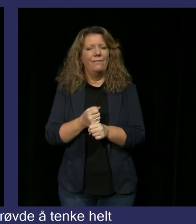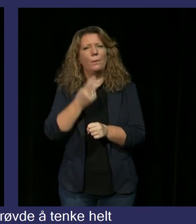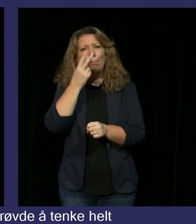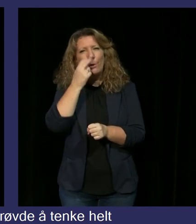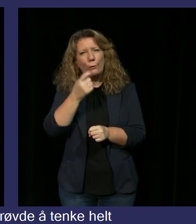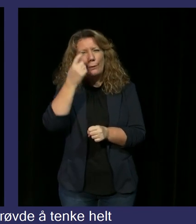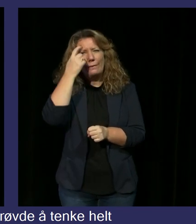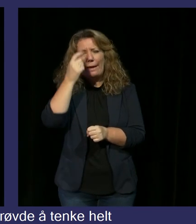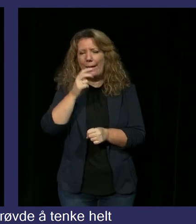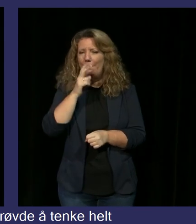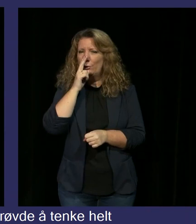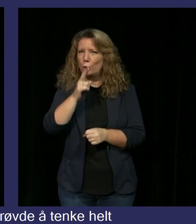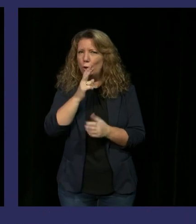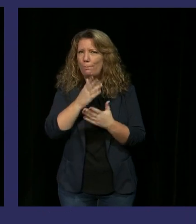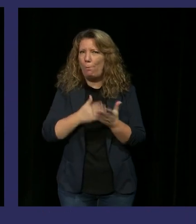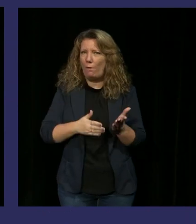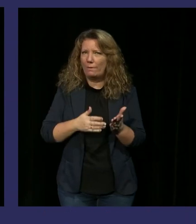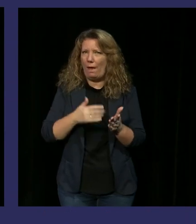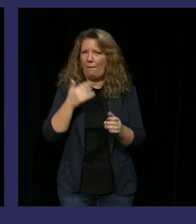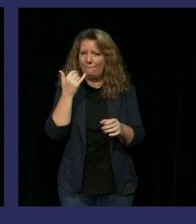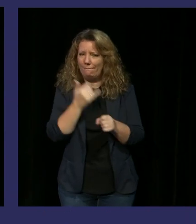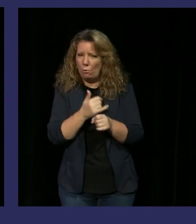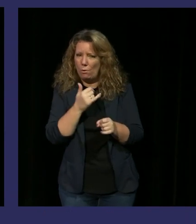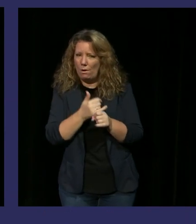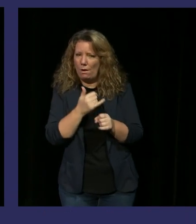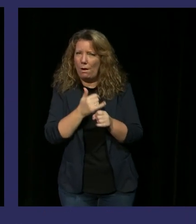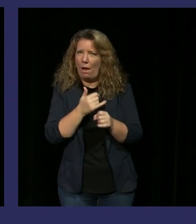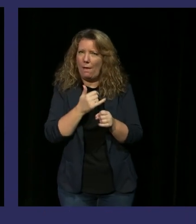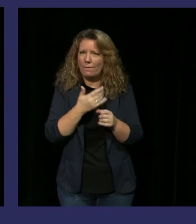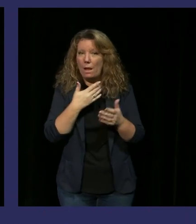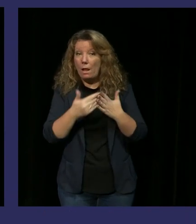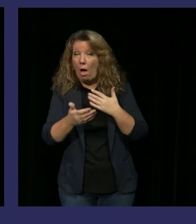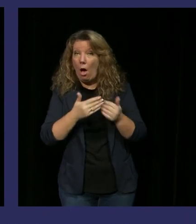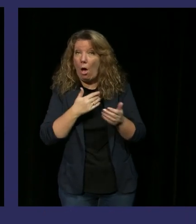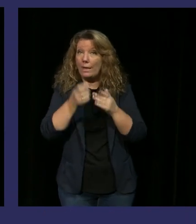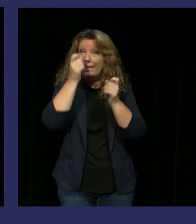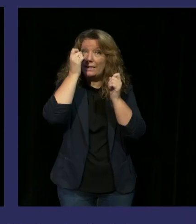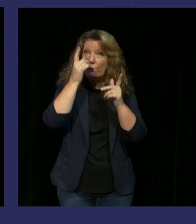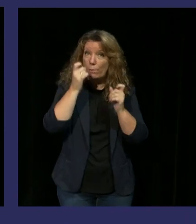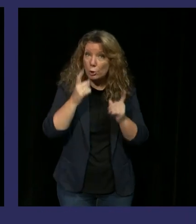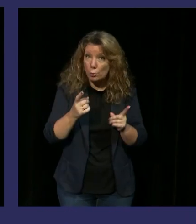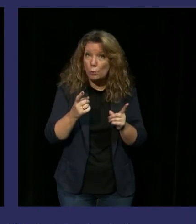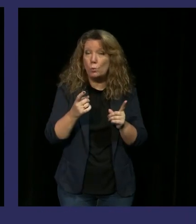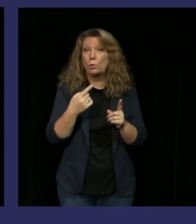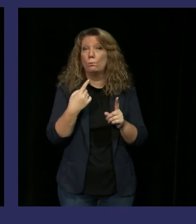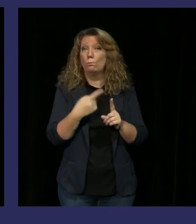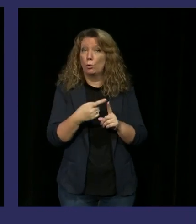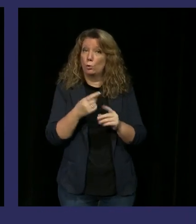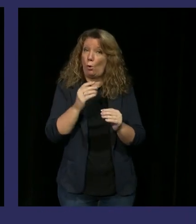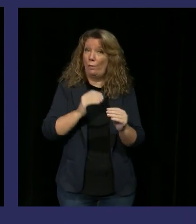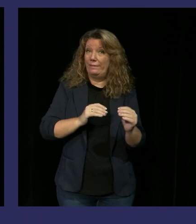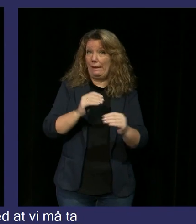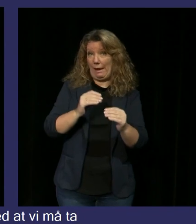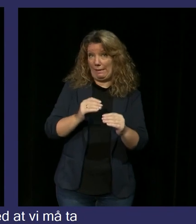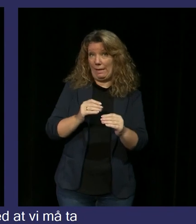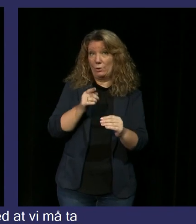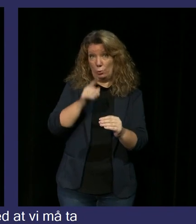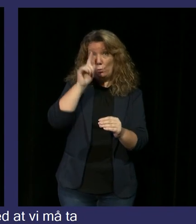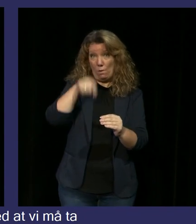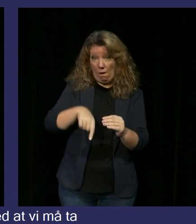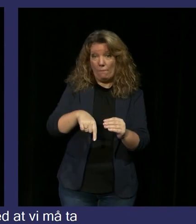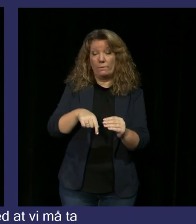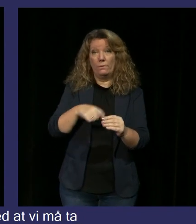skulle tilnærme oss det å lage informasjon og tilrettelegge for at du da skal få gjort det du skal. Og